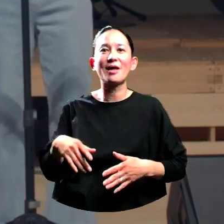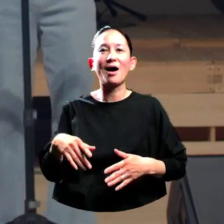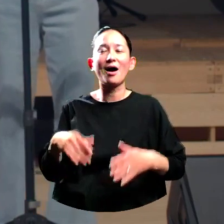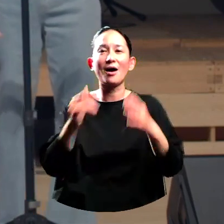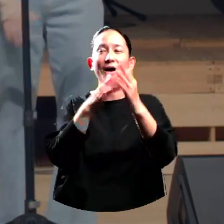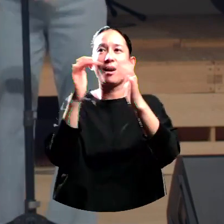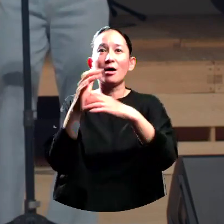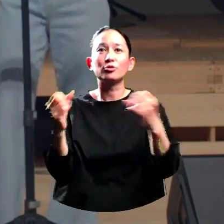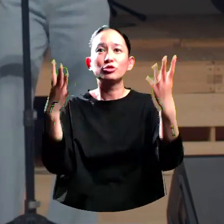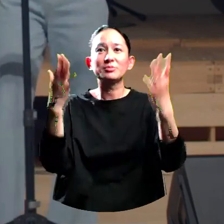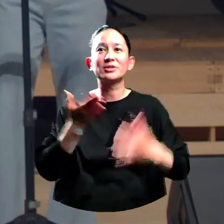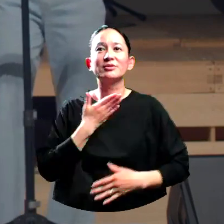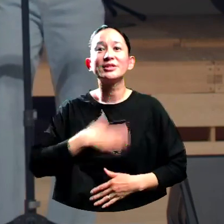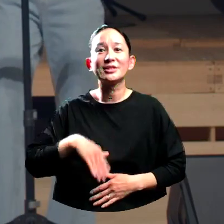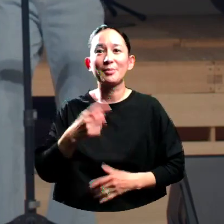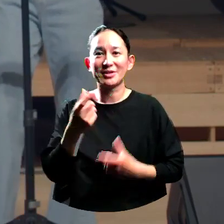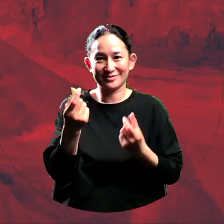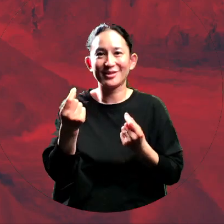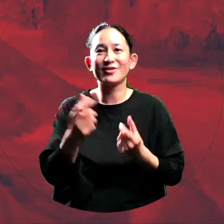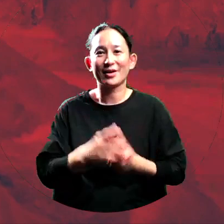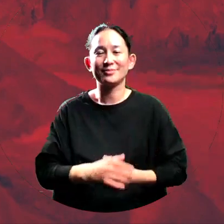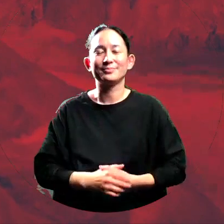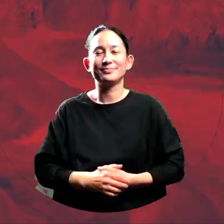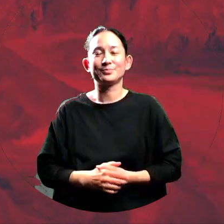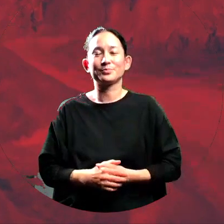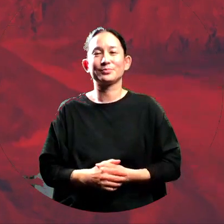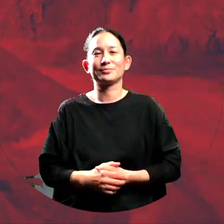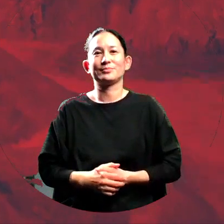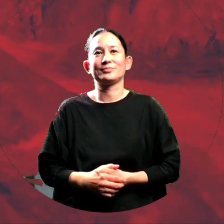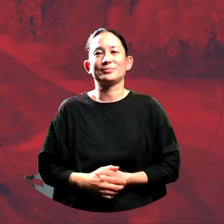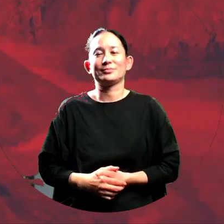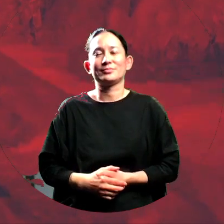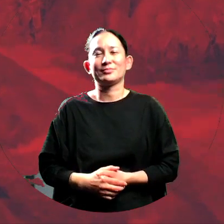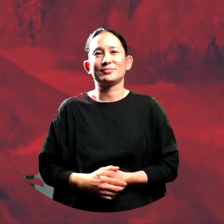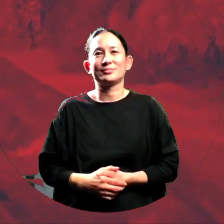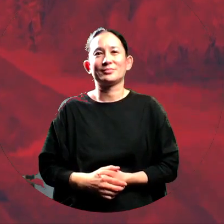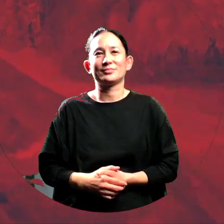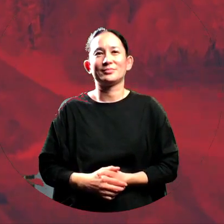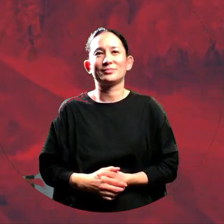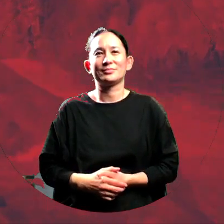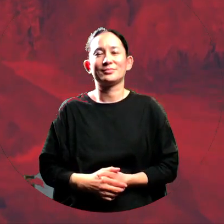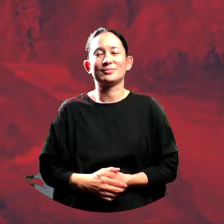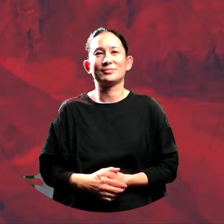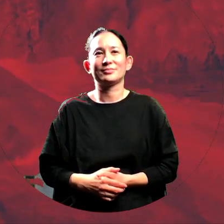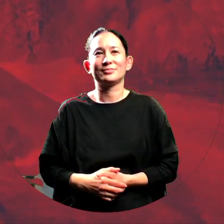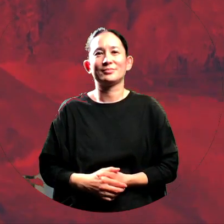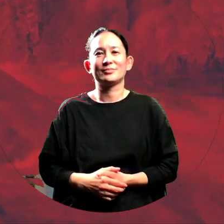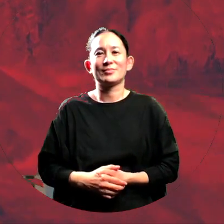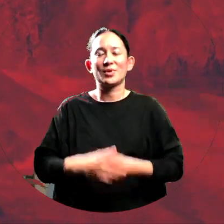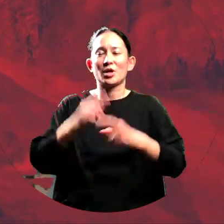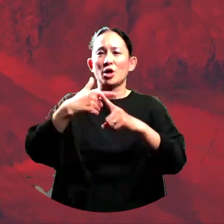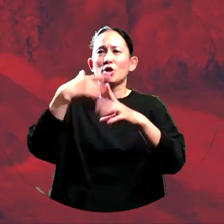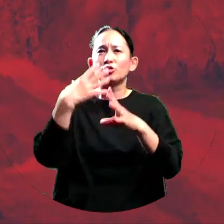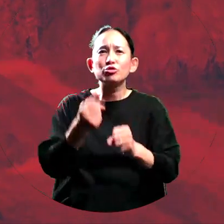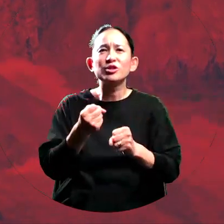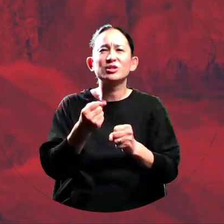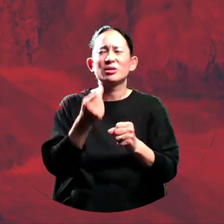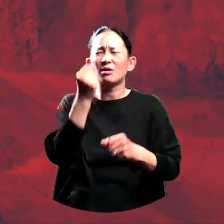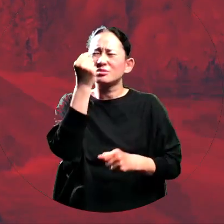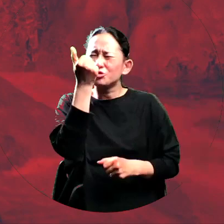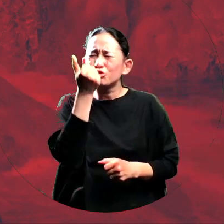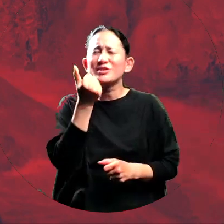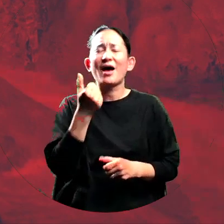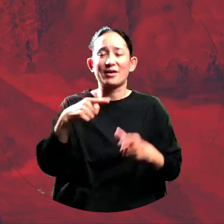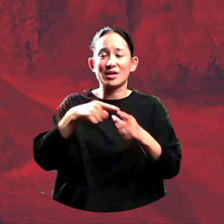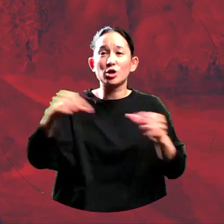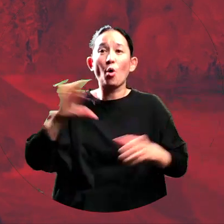everyone in the world knows Christmas, even those who are not Christian or have never been to church. クリスチャンが少ない日本だって知られて